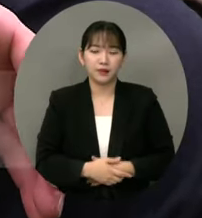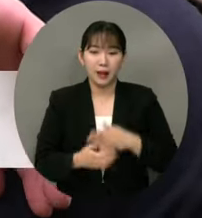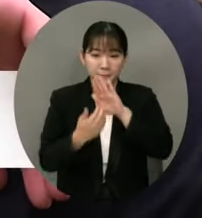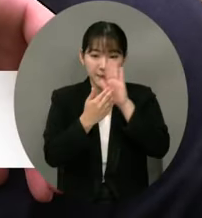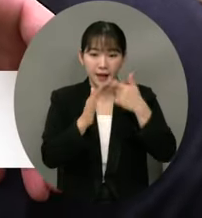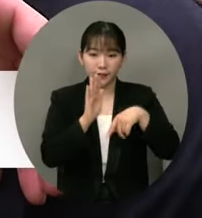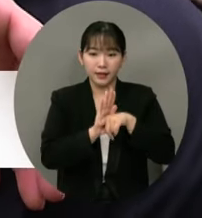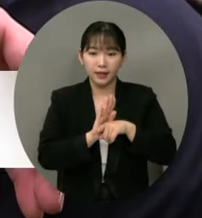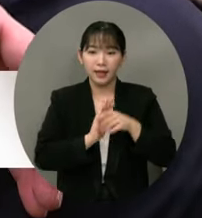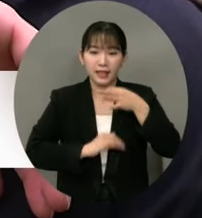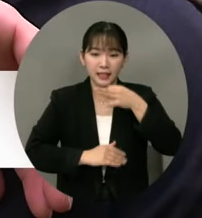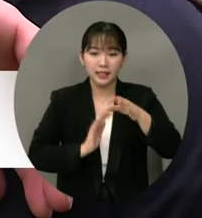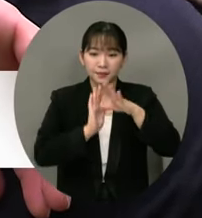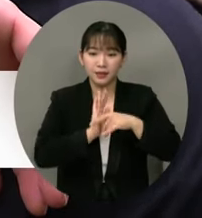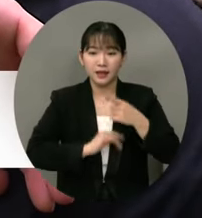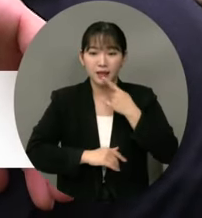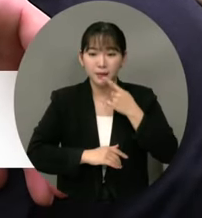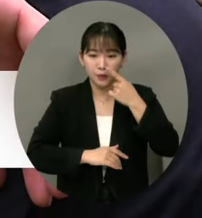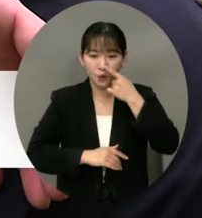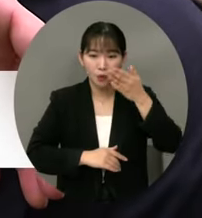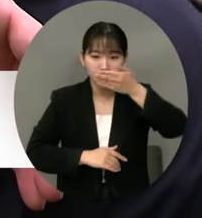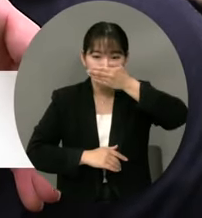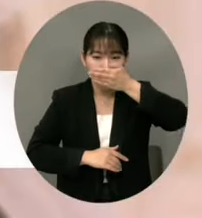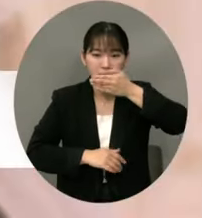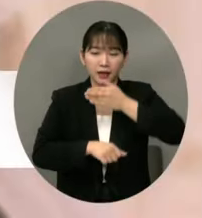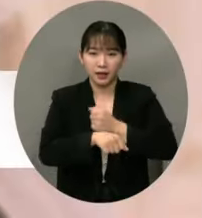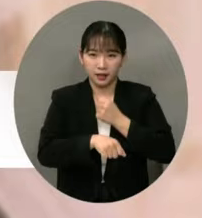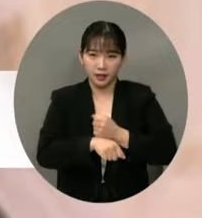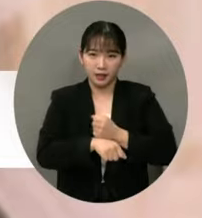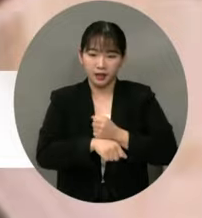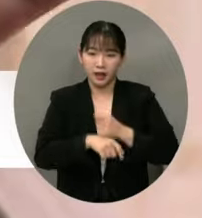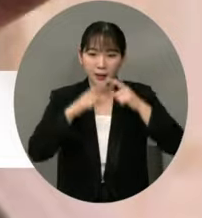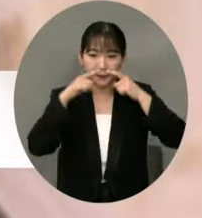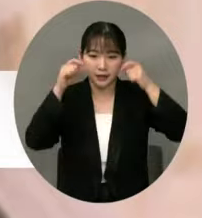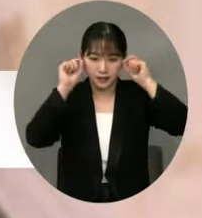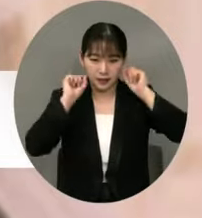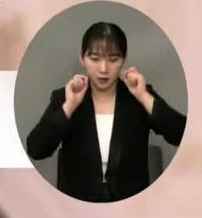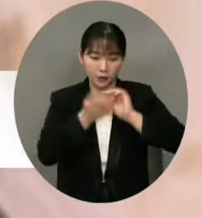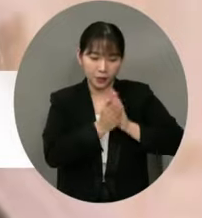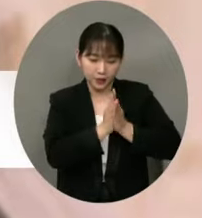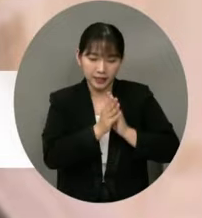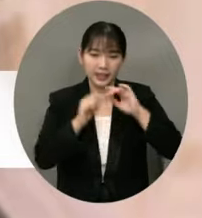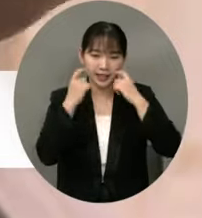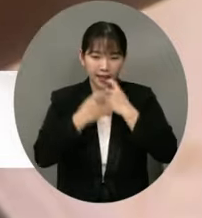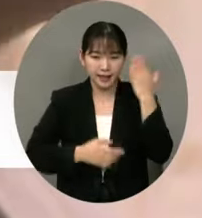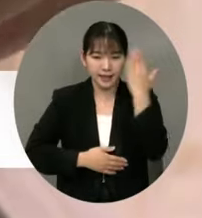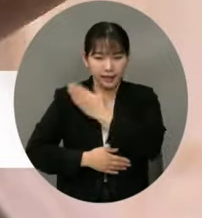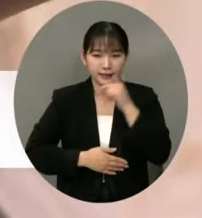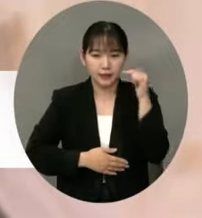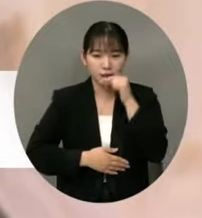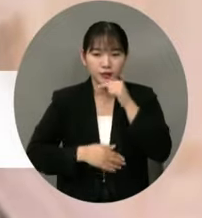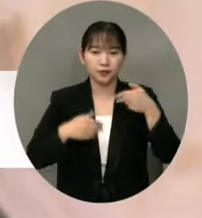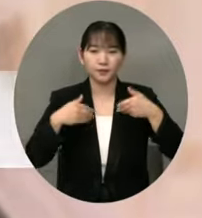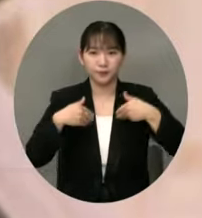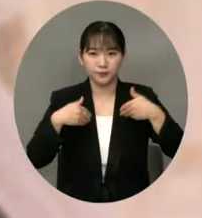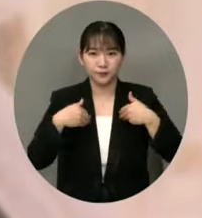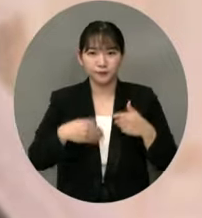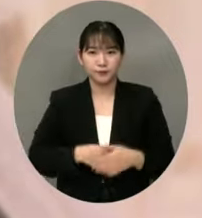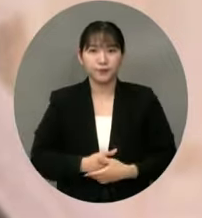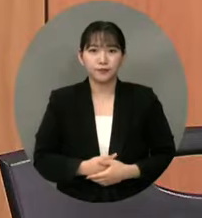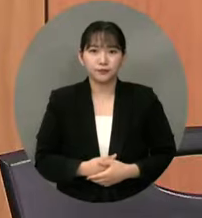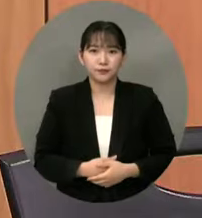예방을 위해서는 기침할 때 입과 코를 가려야 하고 마스크 착용, 손 씻기 등 개인 위생 관리를 철저히 해야